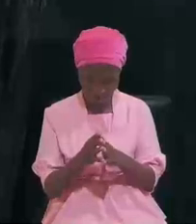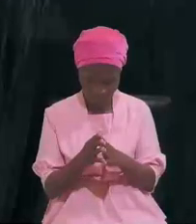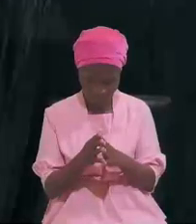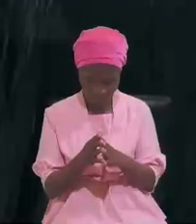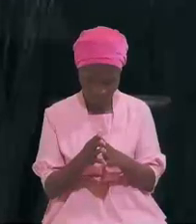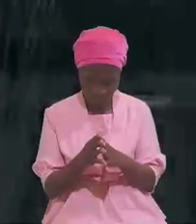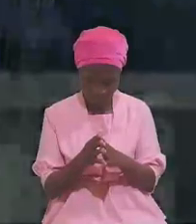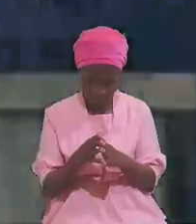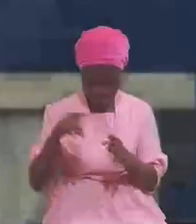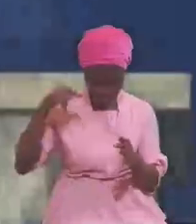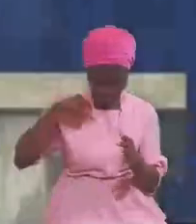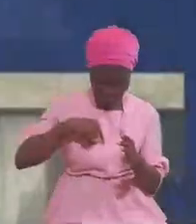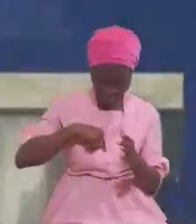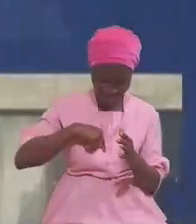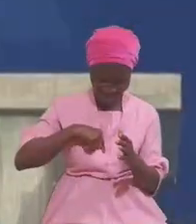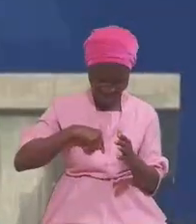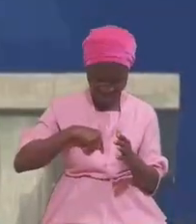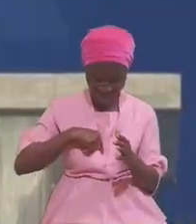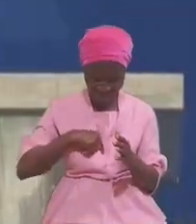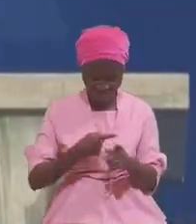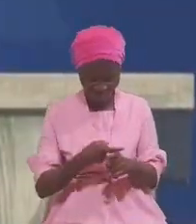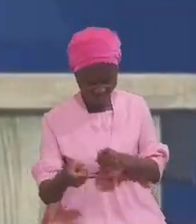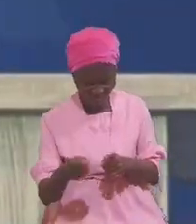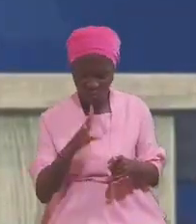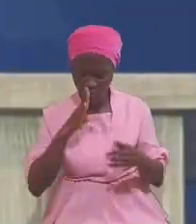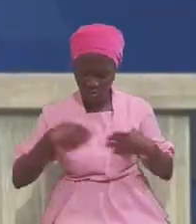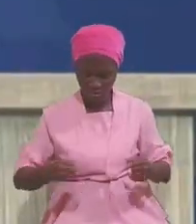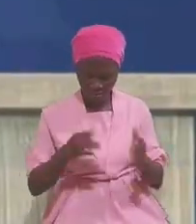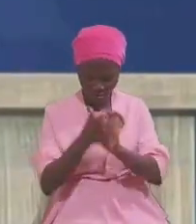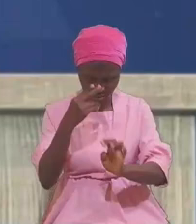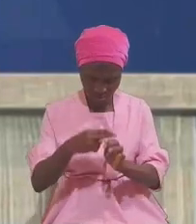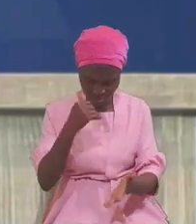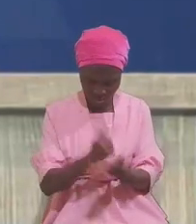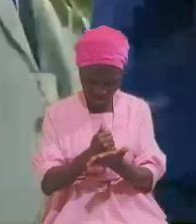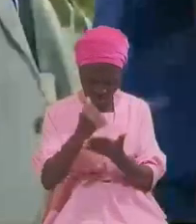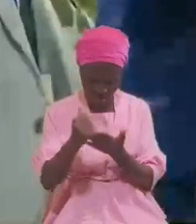Les plaies internes, sois guéri au nom de Jésus-Christ.